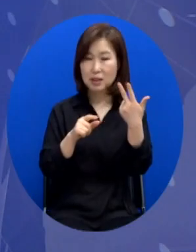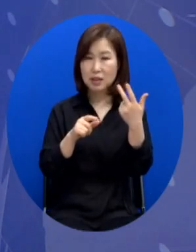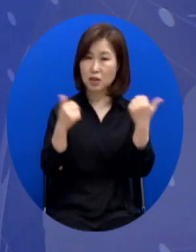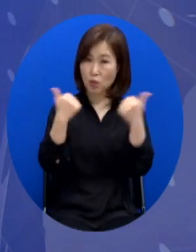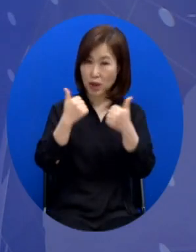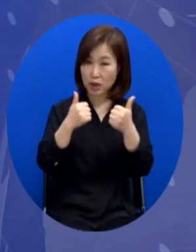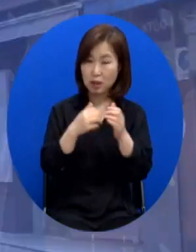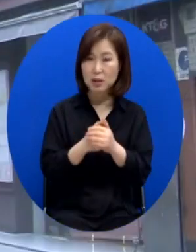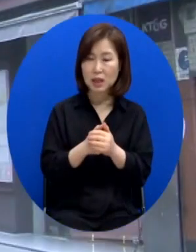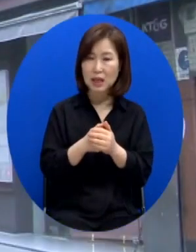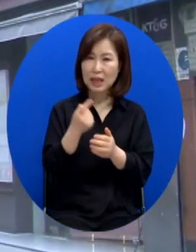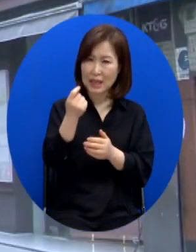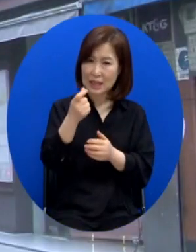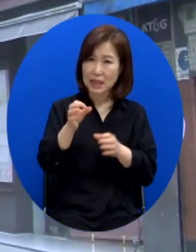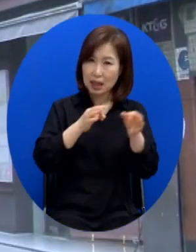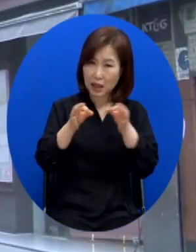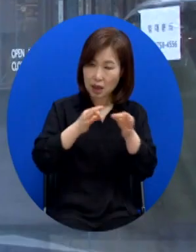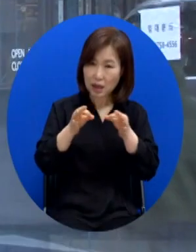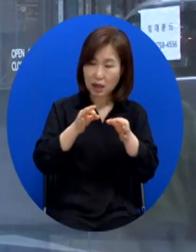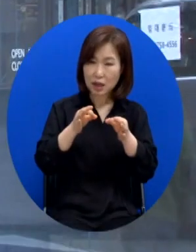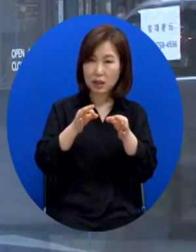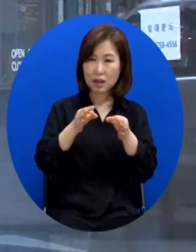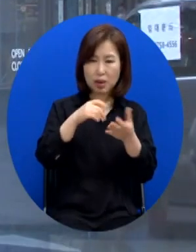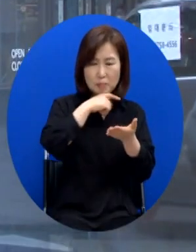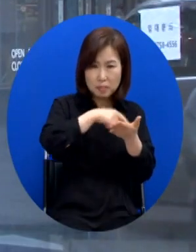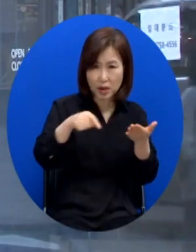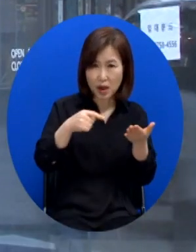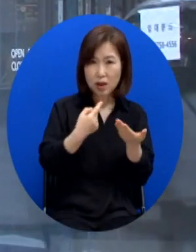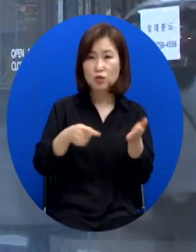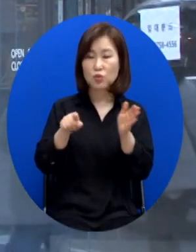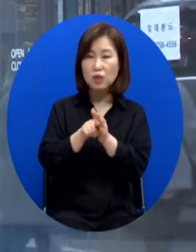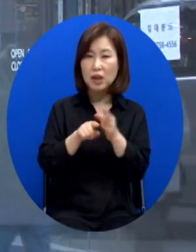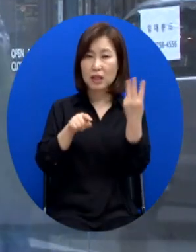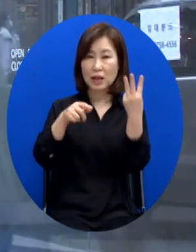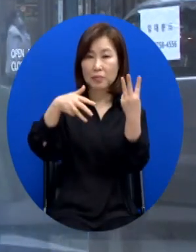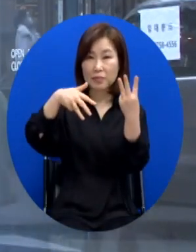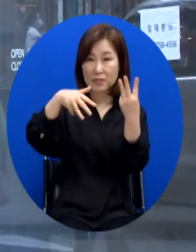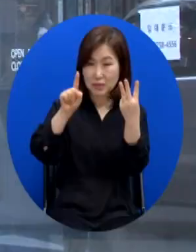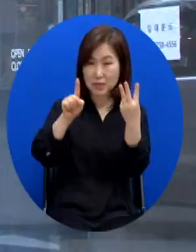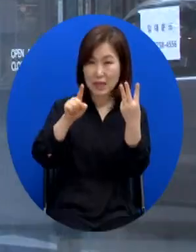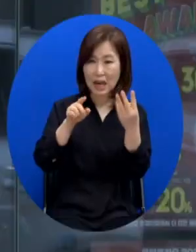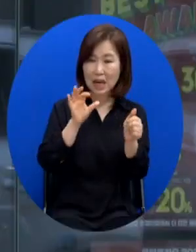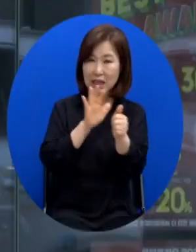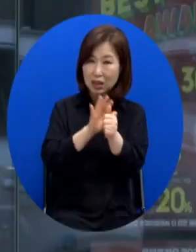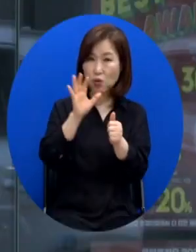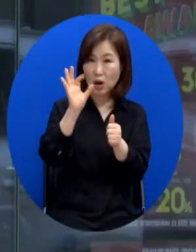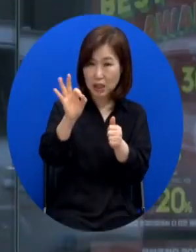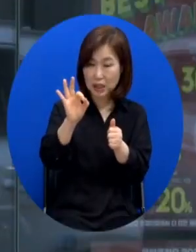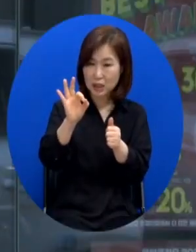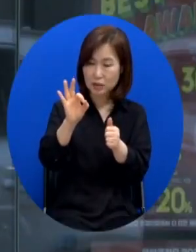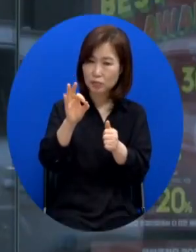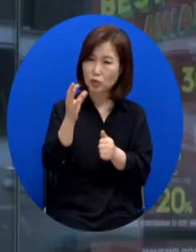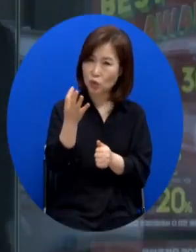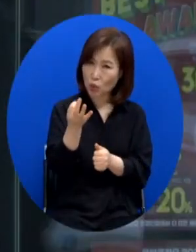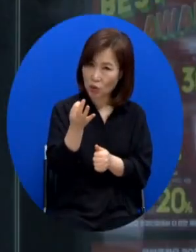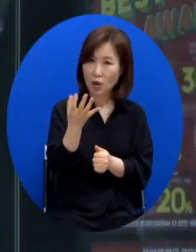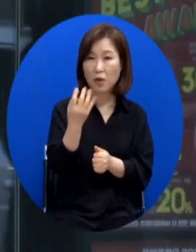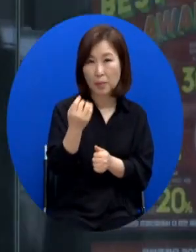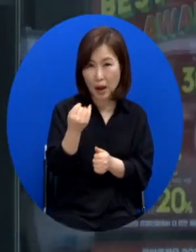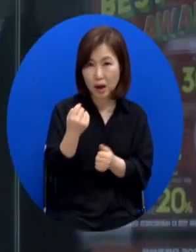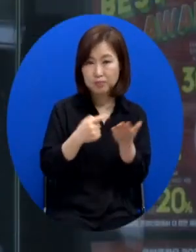따른 소상공인, 자영업자의 피해를 지원하기 위한 3차 재난지원금 지급 액수 등을 공개했습니다.